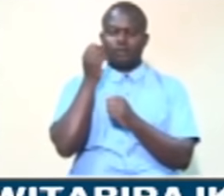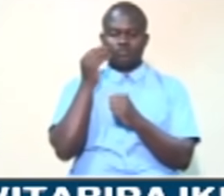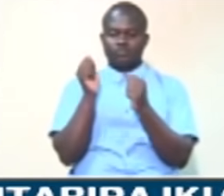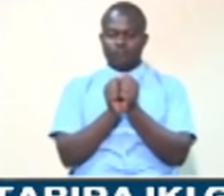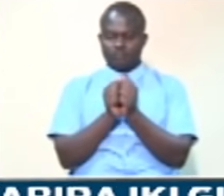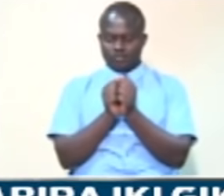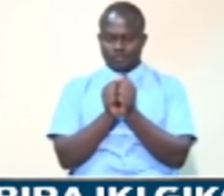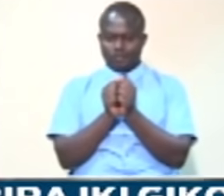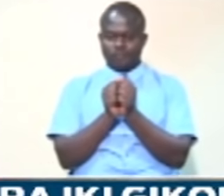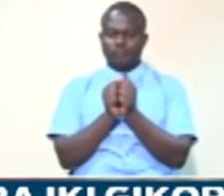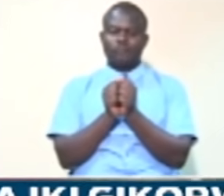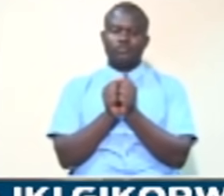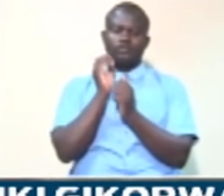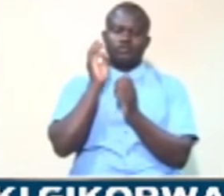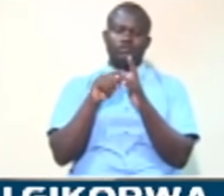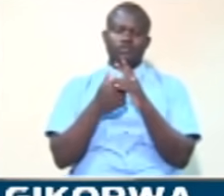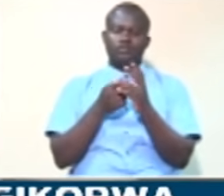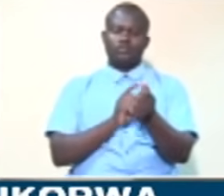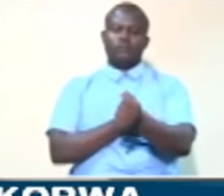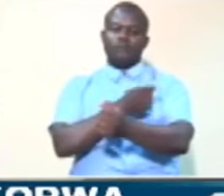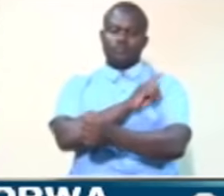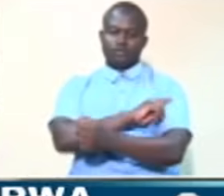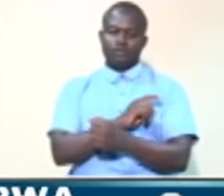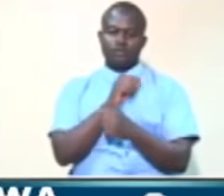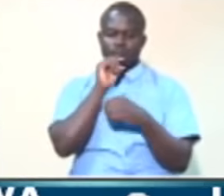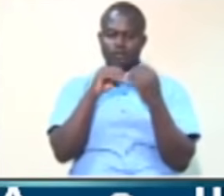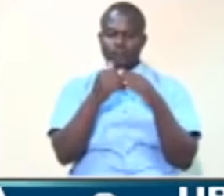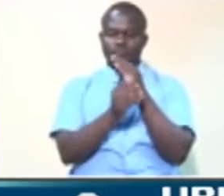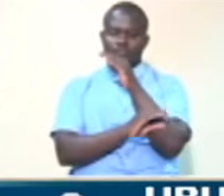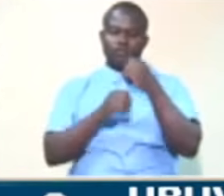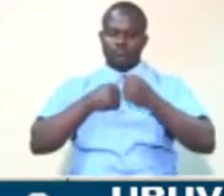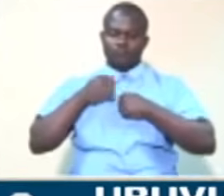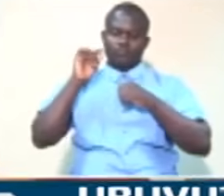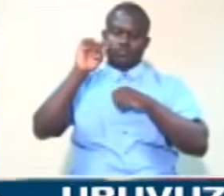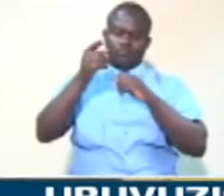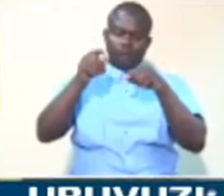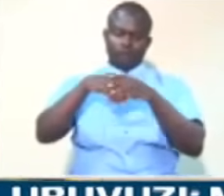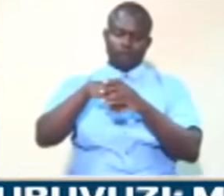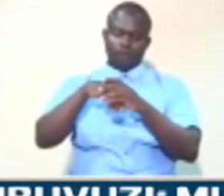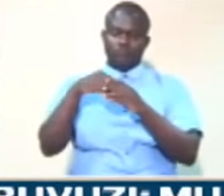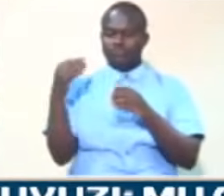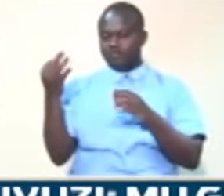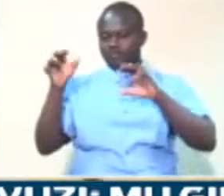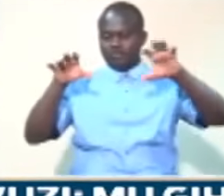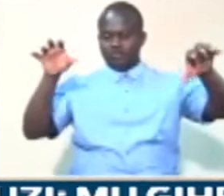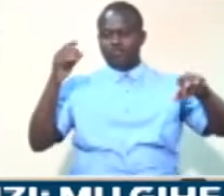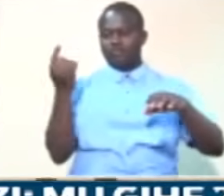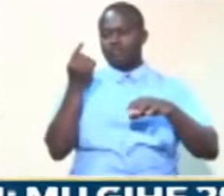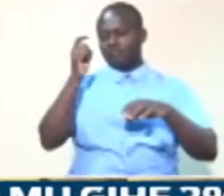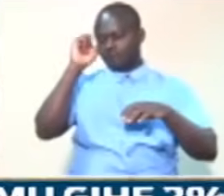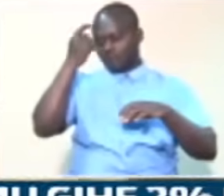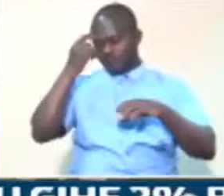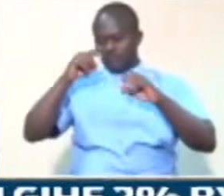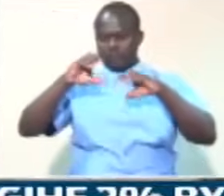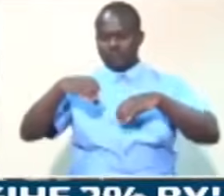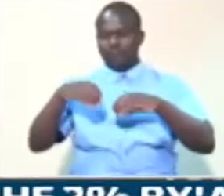10 ingendo zikazatangira i Goma. Nta kindi gihugu RwandAir iragiramo ibyerekezo bitatu usibye Repubulika ya